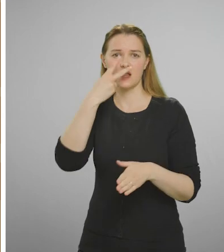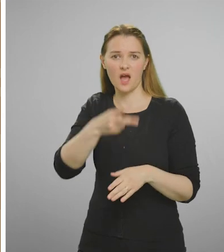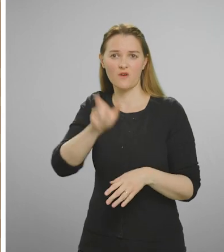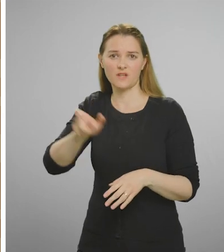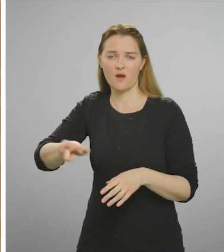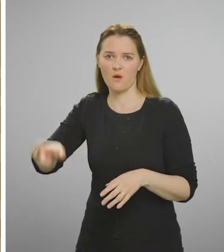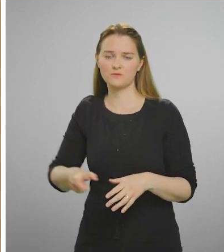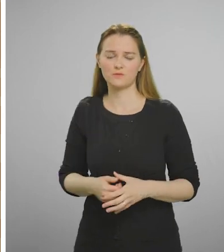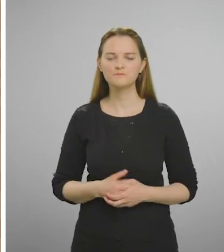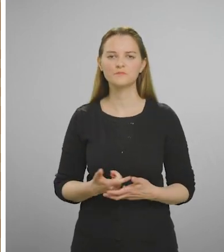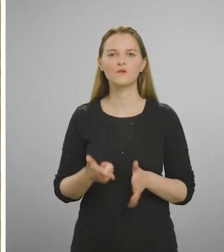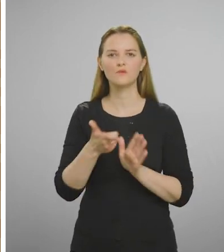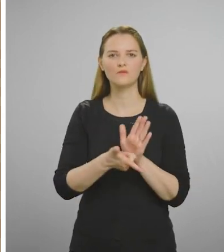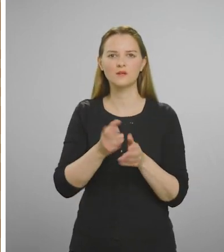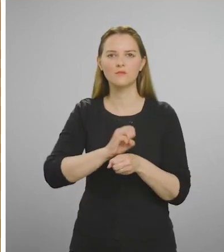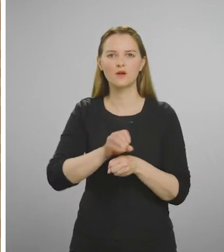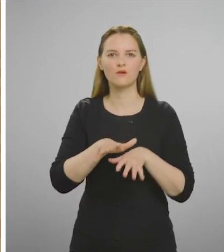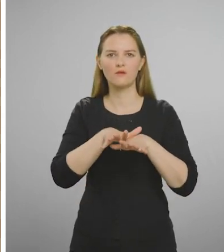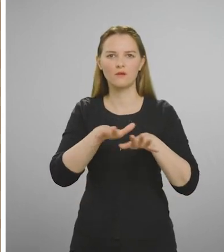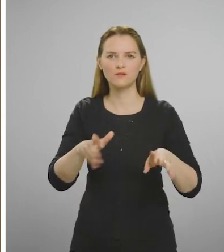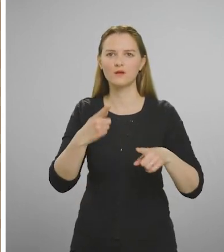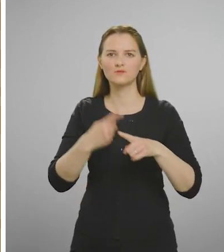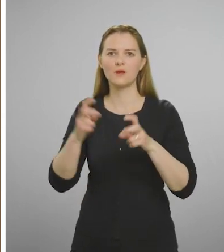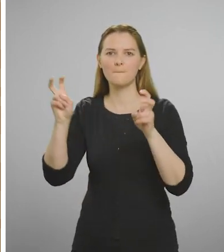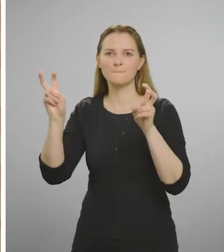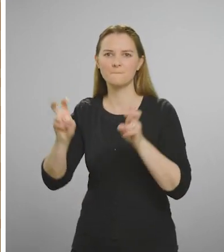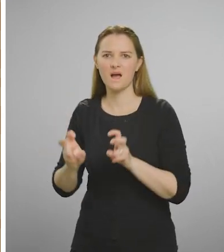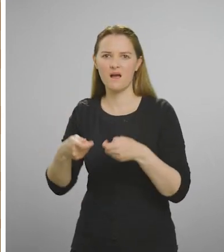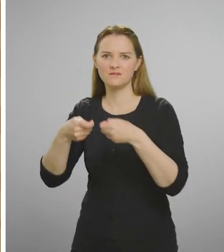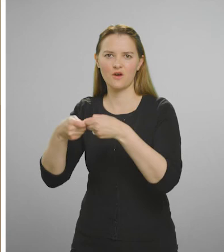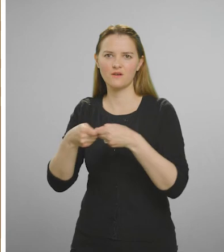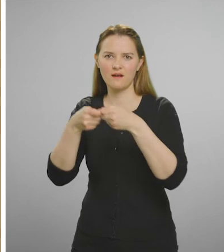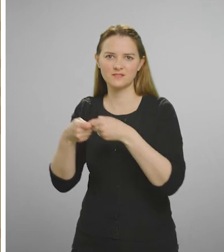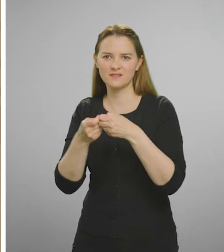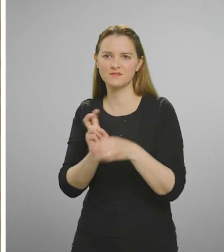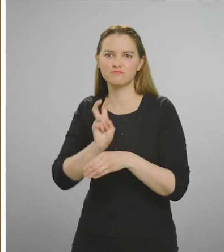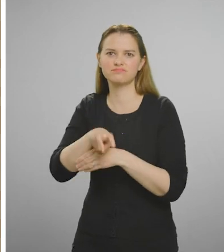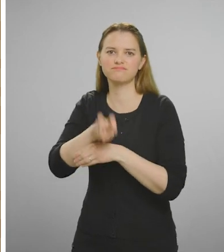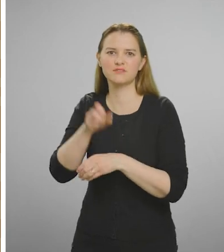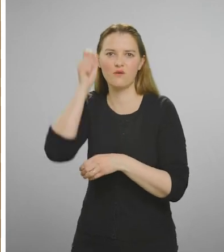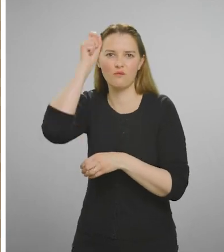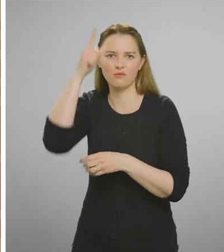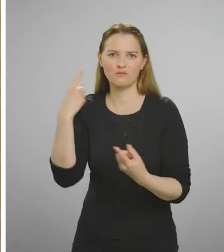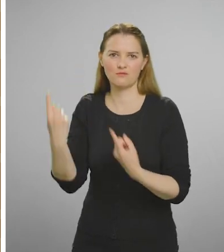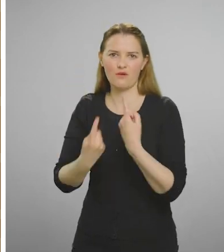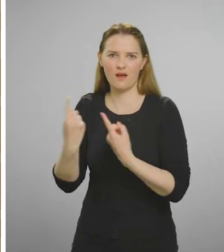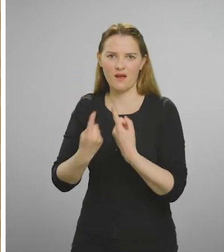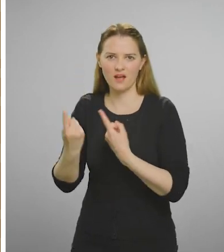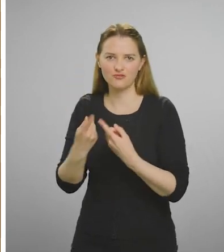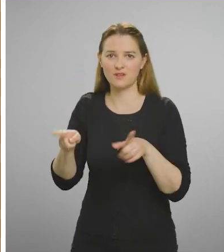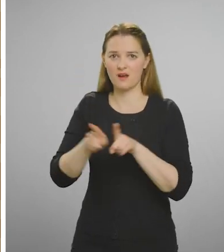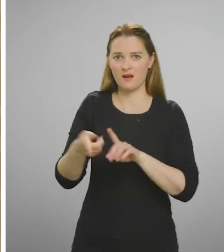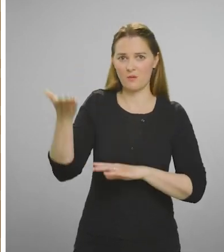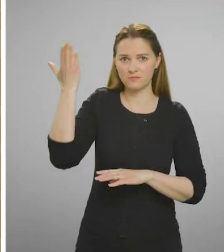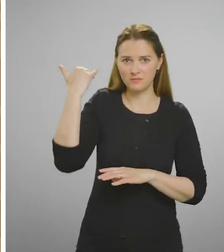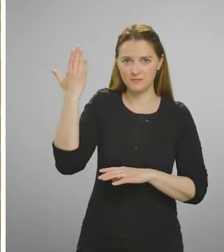slijepih i slabovidnih osoba. Uslijed pandemije i smanjene mogućnosti organizacije sudjelovanja u kulturnim događajima na